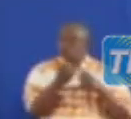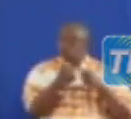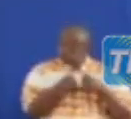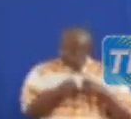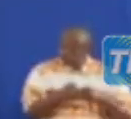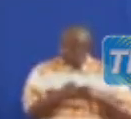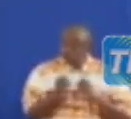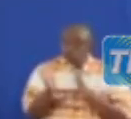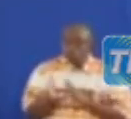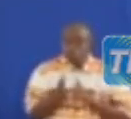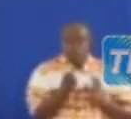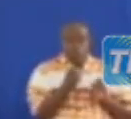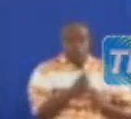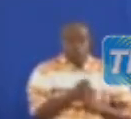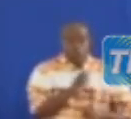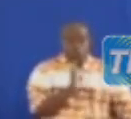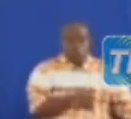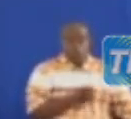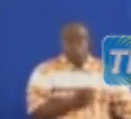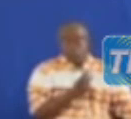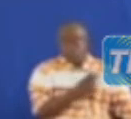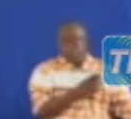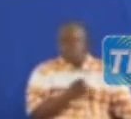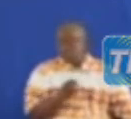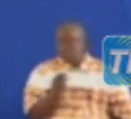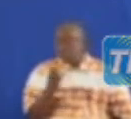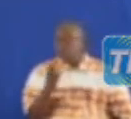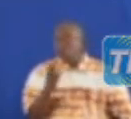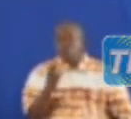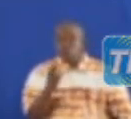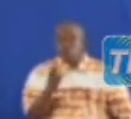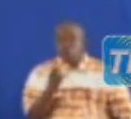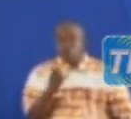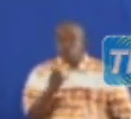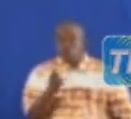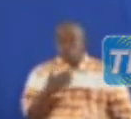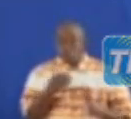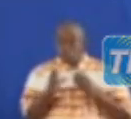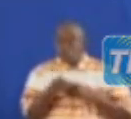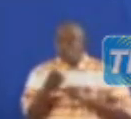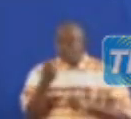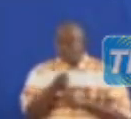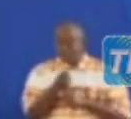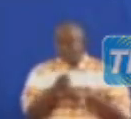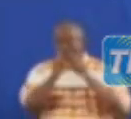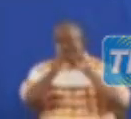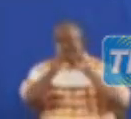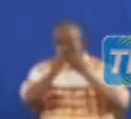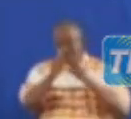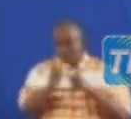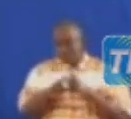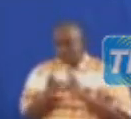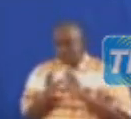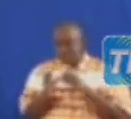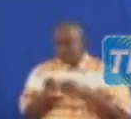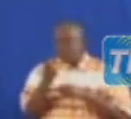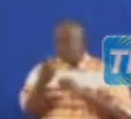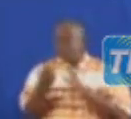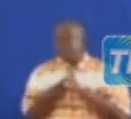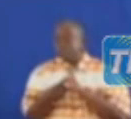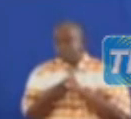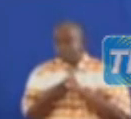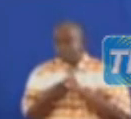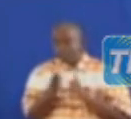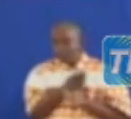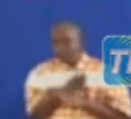kwa mwaka wa fedha wa 2022-2023 kwa ofisi ya Rais Temisemi, tume ya utumishi wa walimu na mafungu 26 ya mikoa